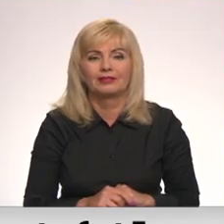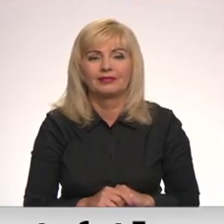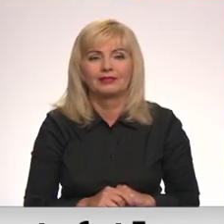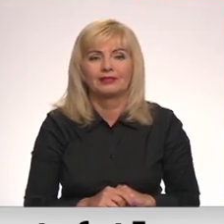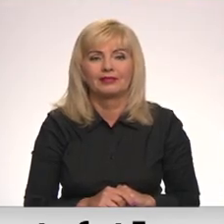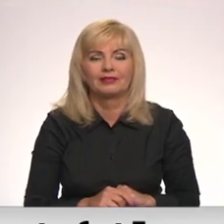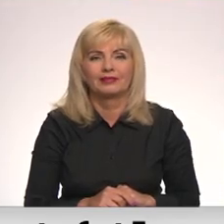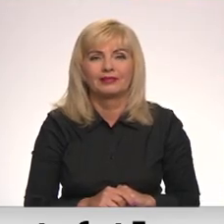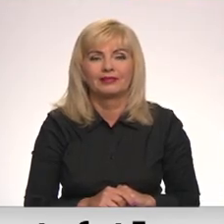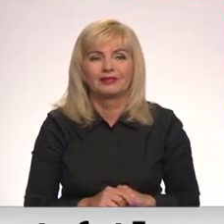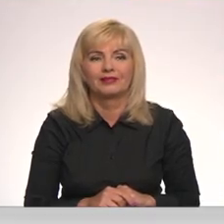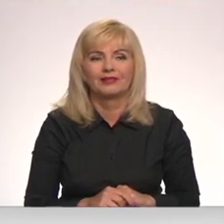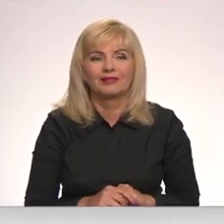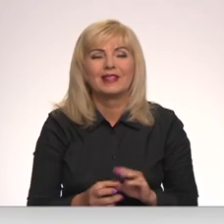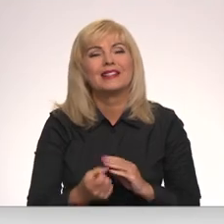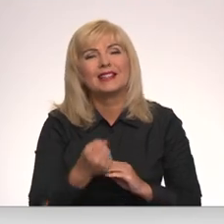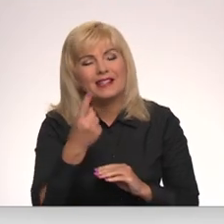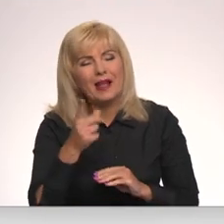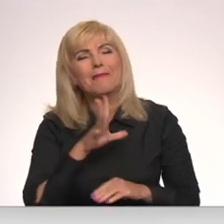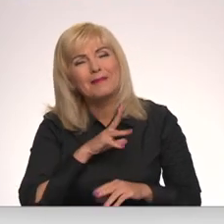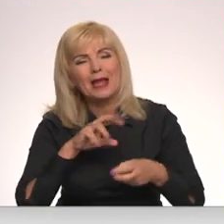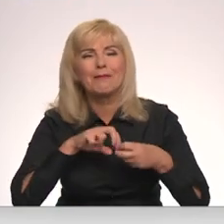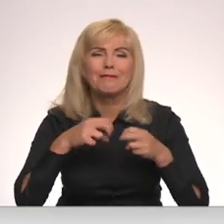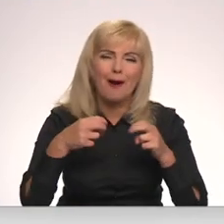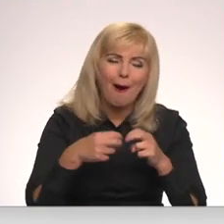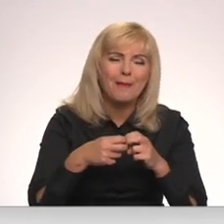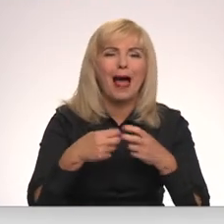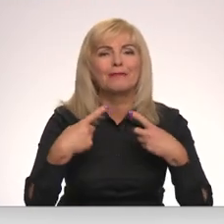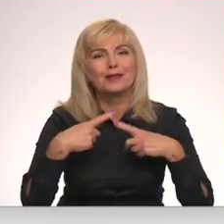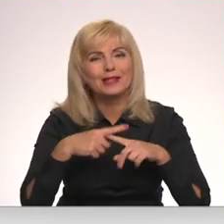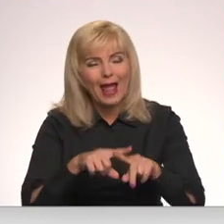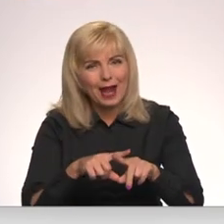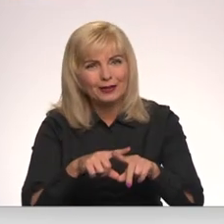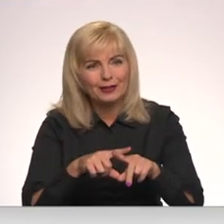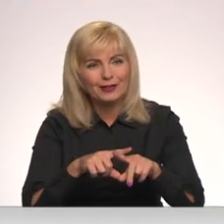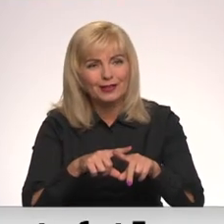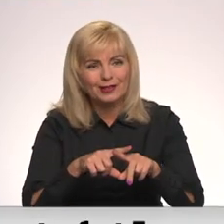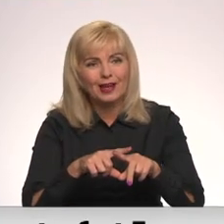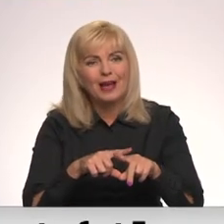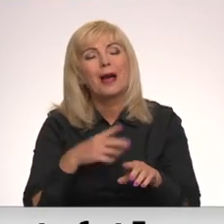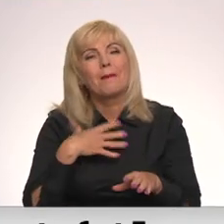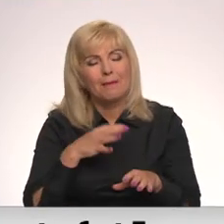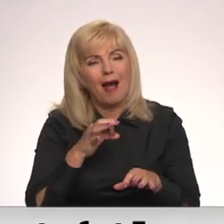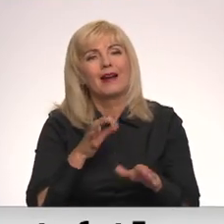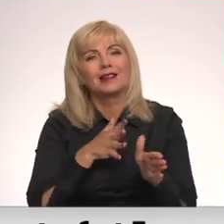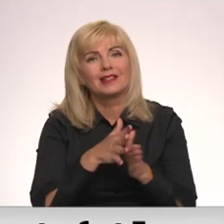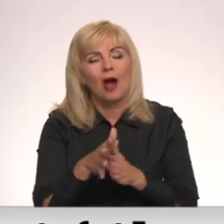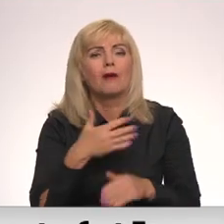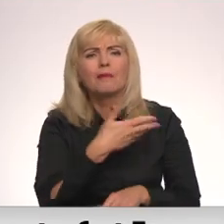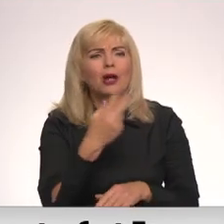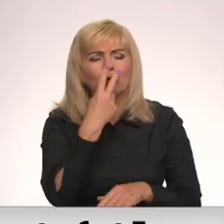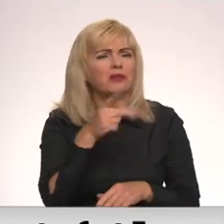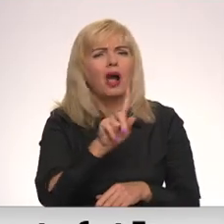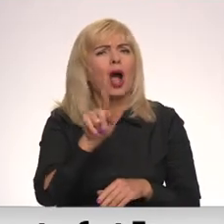Tur sanās nelielas ķibeles tehniskas, bet tur bija tā visu autora pagaidām. Mēs redzējām nedaudz, kas jums tur